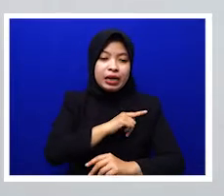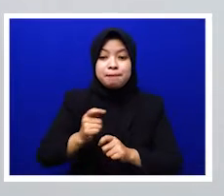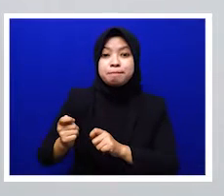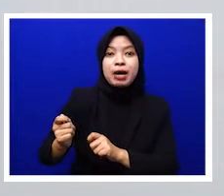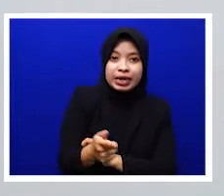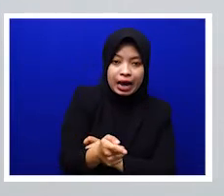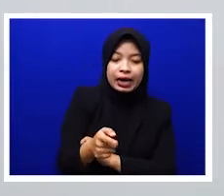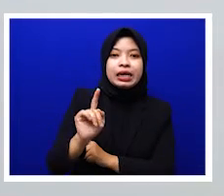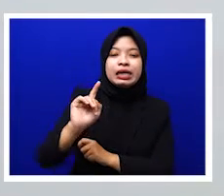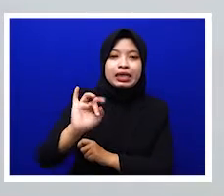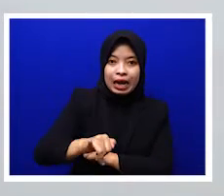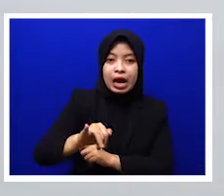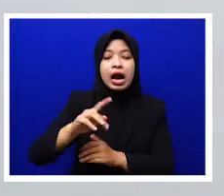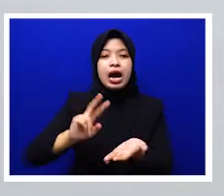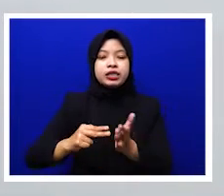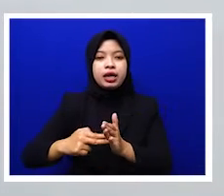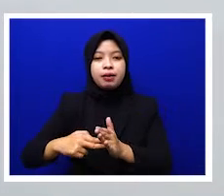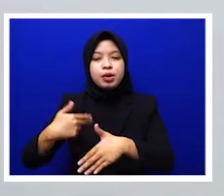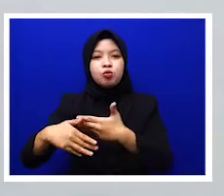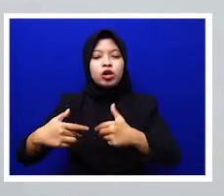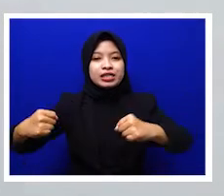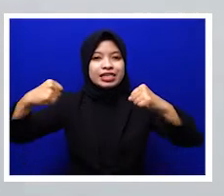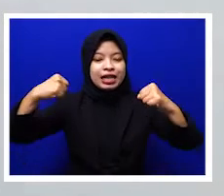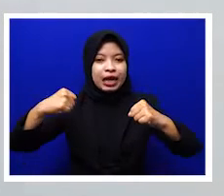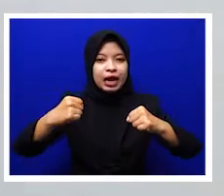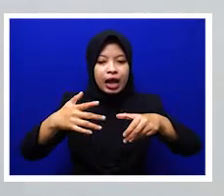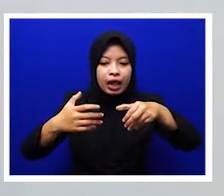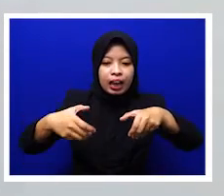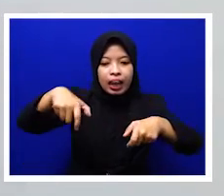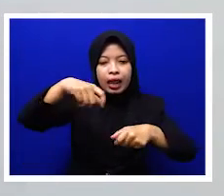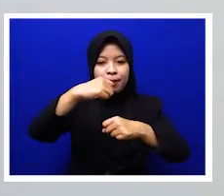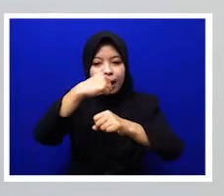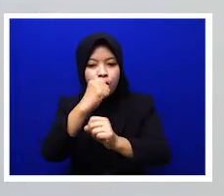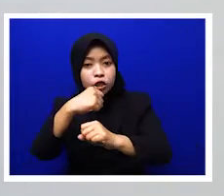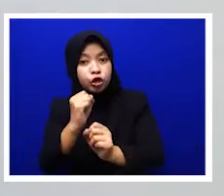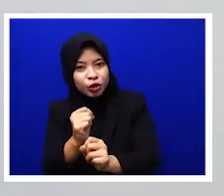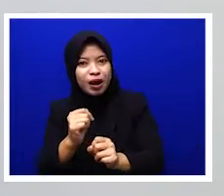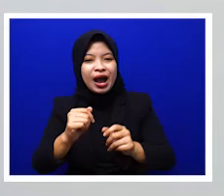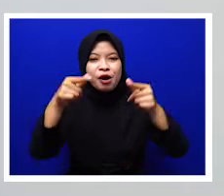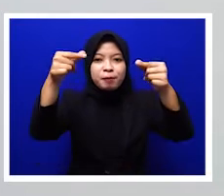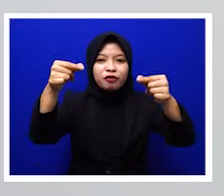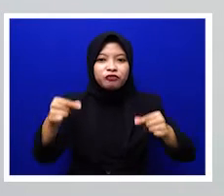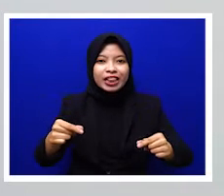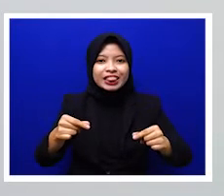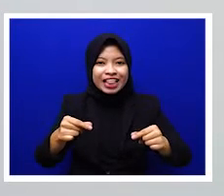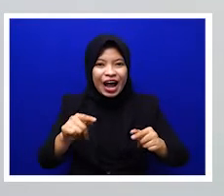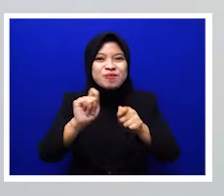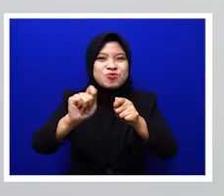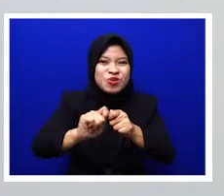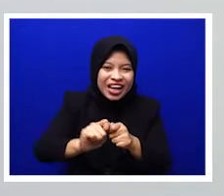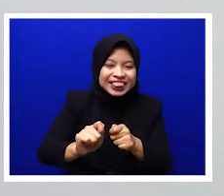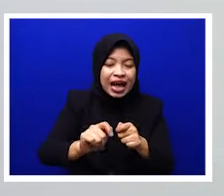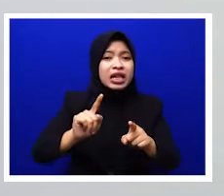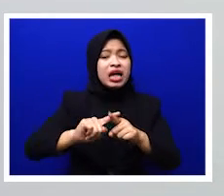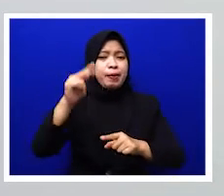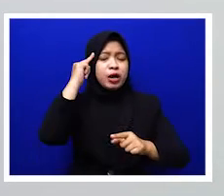berbayar. Sehingga beberapa institusi kesehatan seperti lab itu kemudian mereka membuat pamflet untuk pelaksanaan vaksin berbayar. Tetapi kan